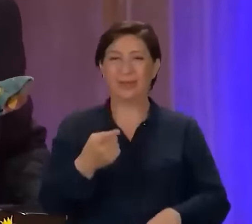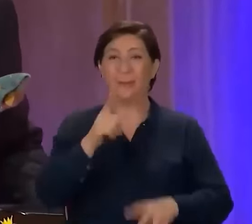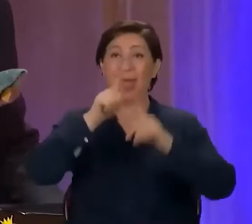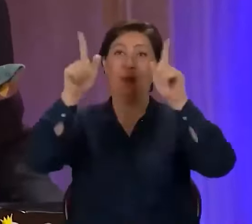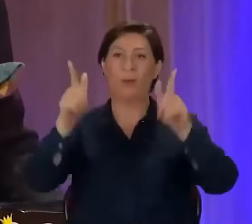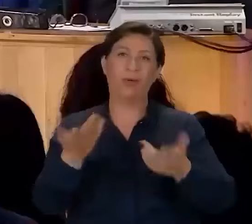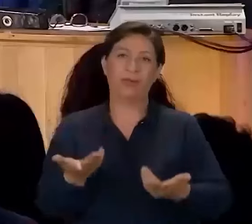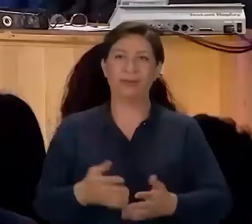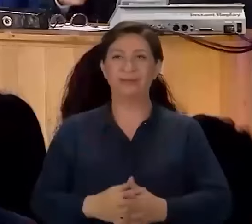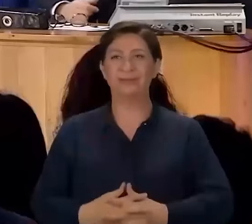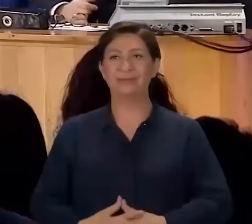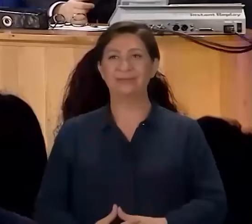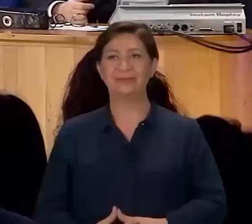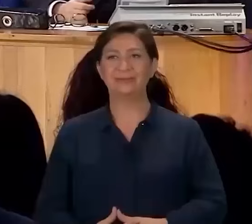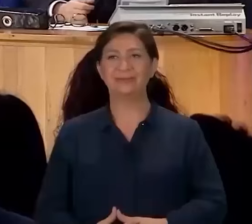orayı bağırıyor.